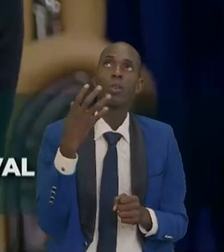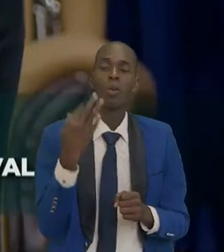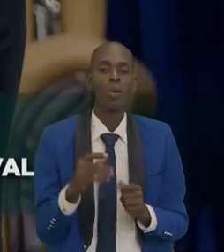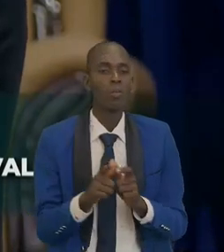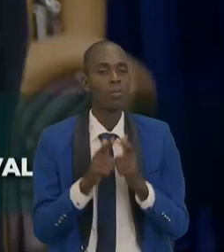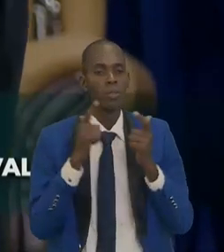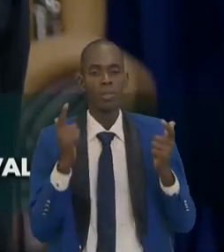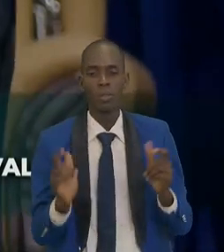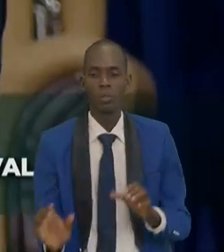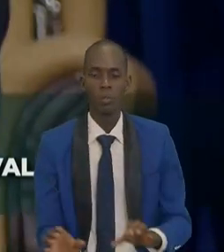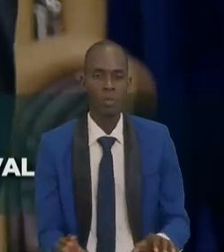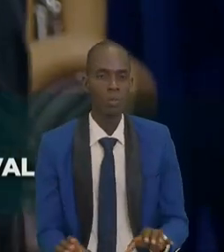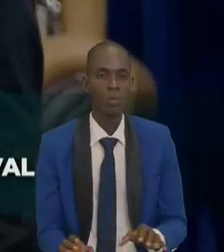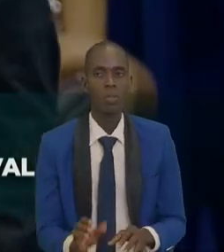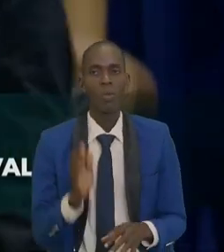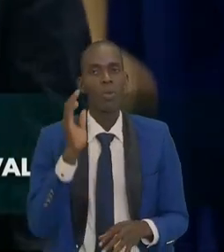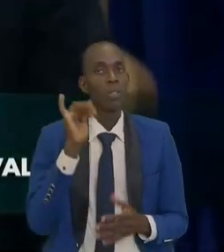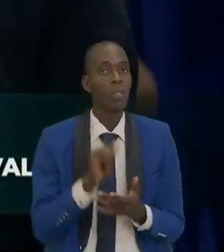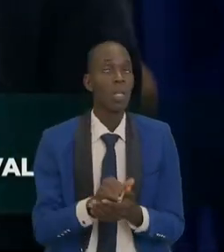de grands accomplissements,